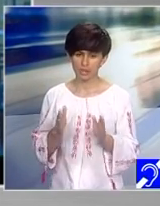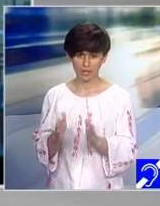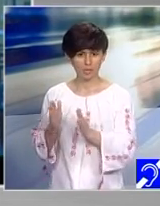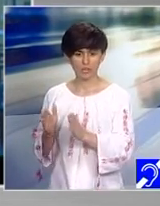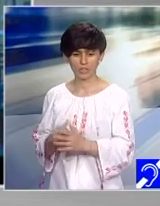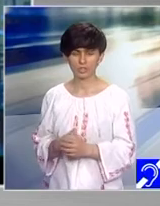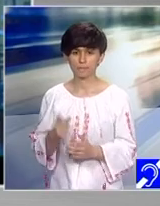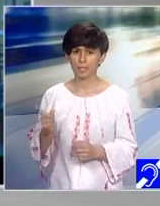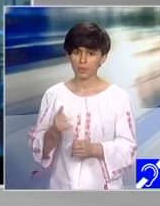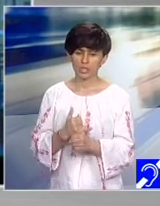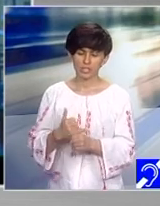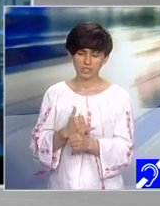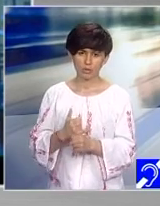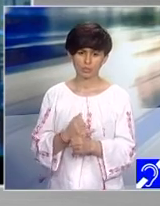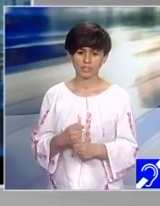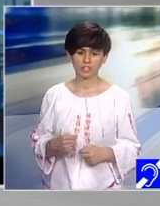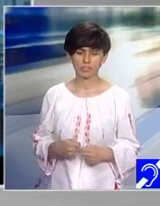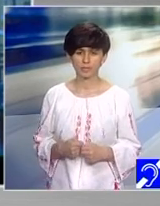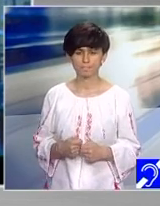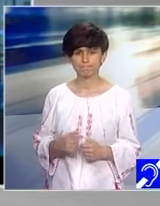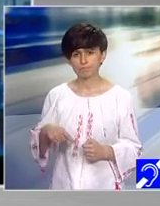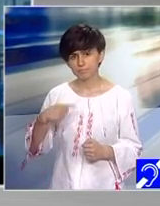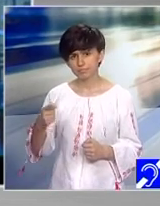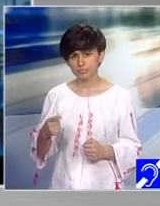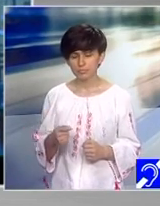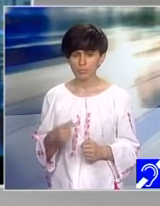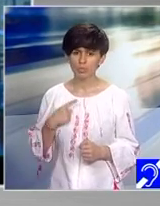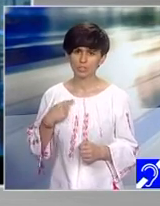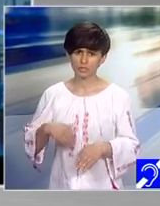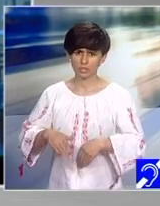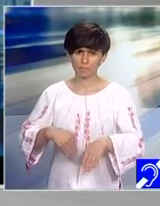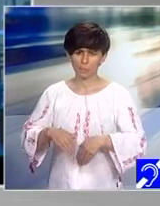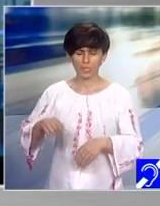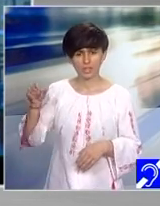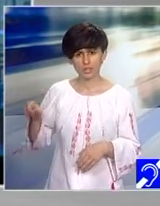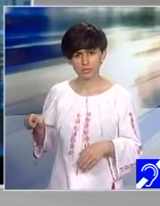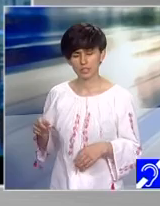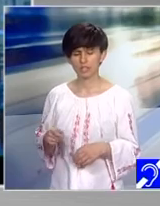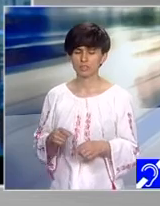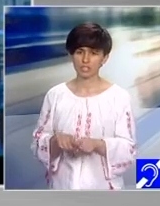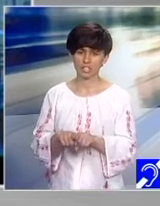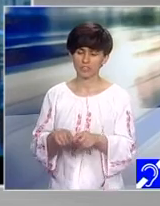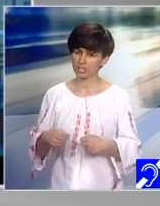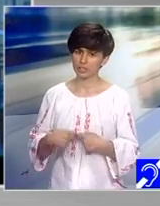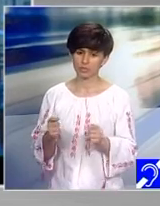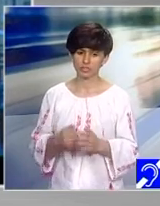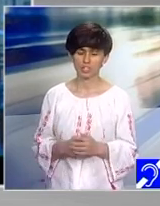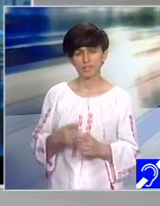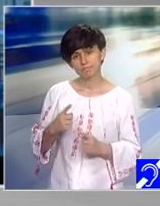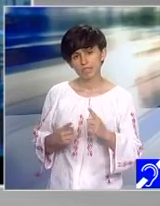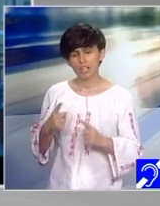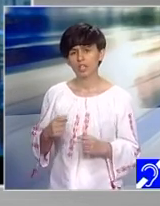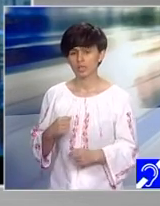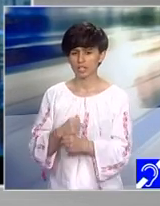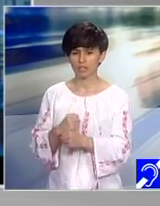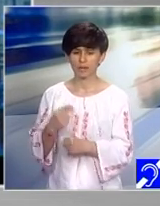toți acești 20 plus miniștri exact în aceeași oală. Unii s-au descurcat foarte prost, unii mai prost. Au fost